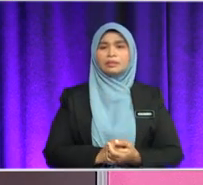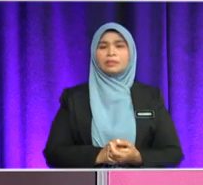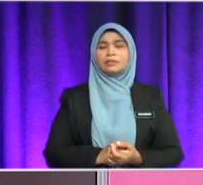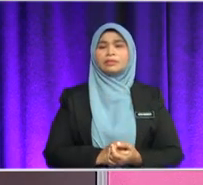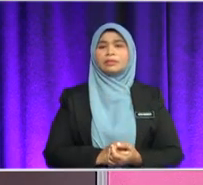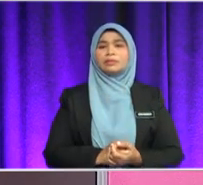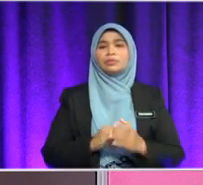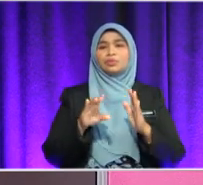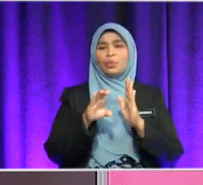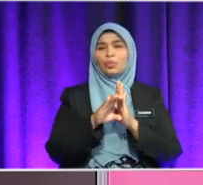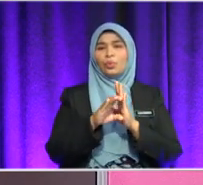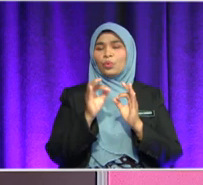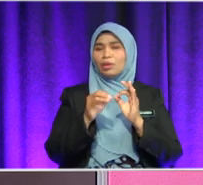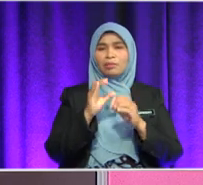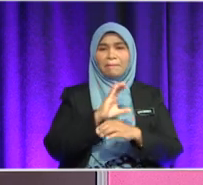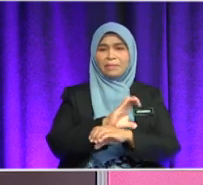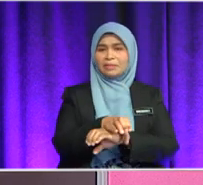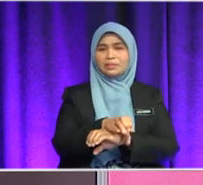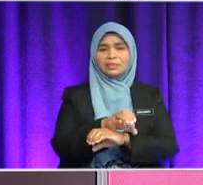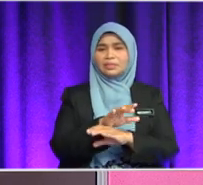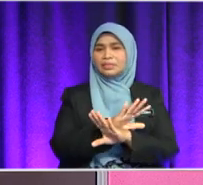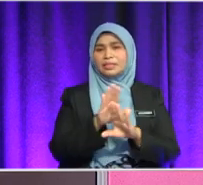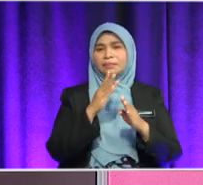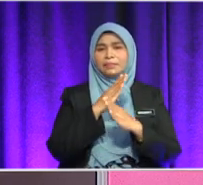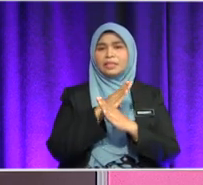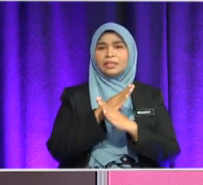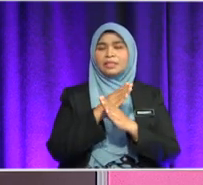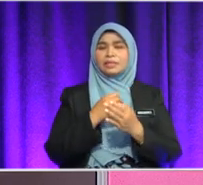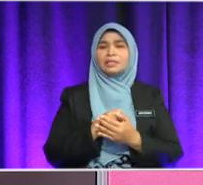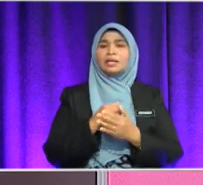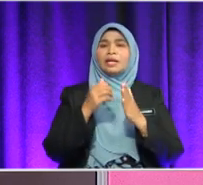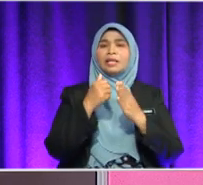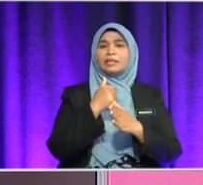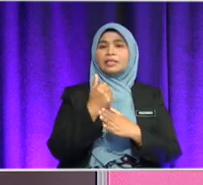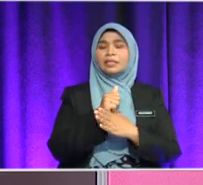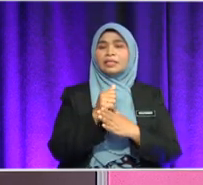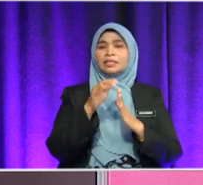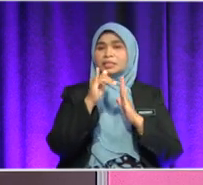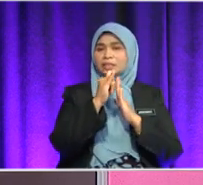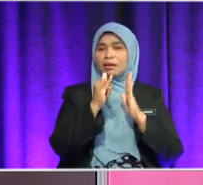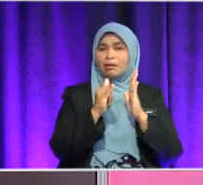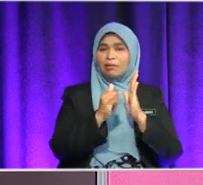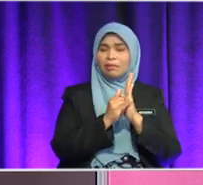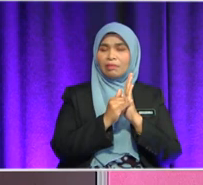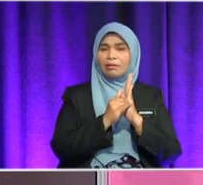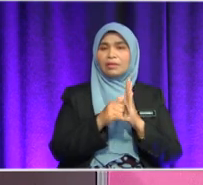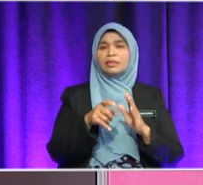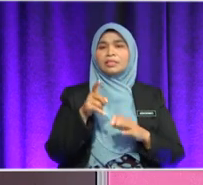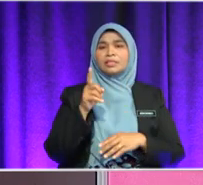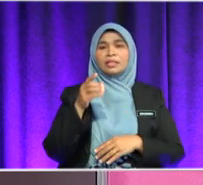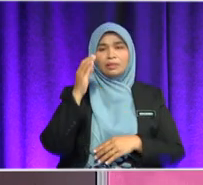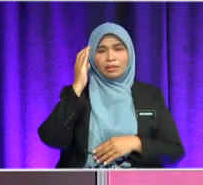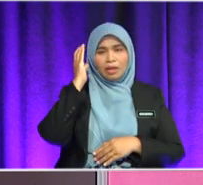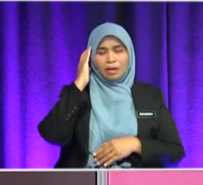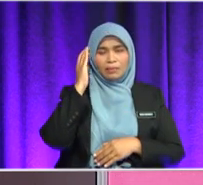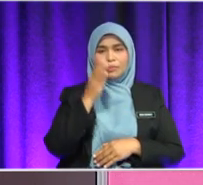Dia takkan jadi tak tak terbatas sekiranya dipaksa antara syarat-syaratnya dia tahu dia buat perkara itu